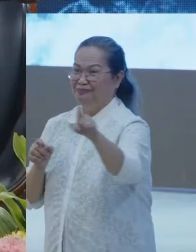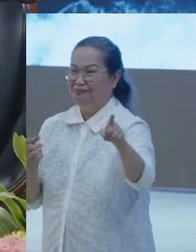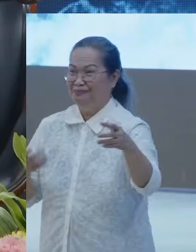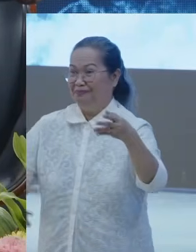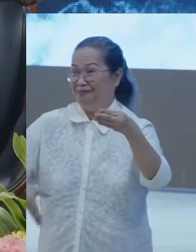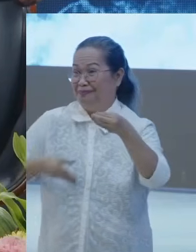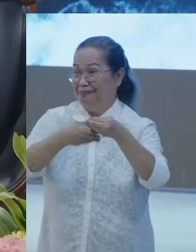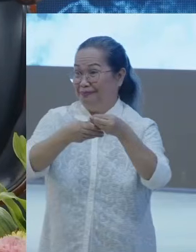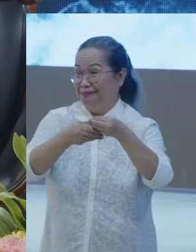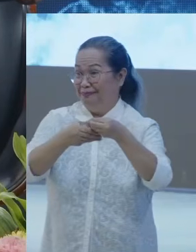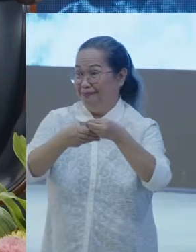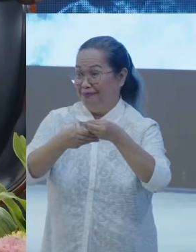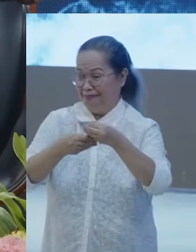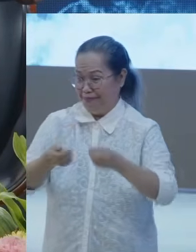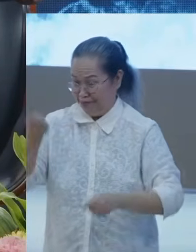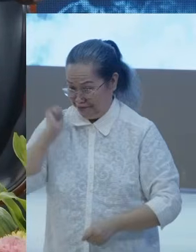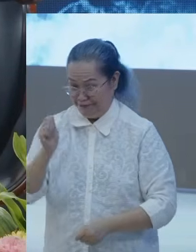idagdag.